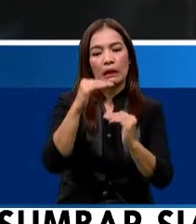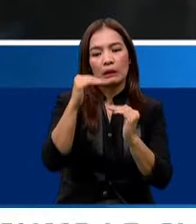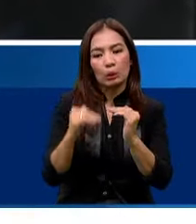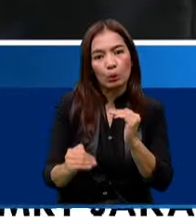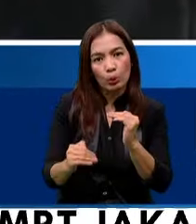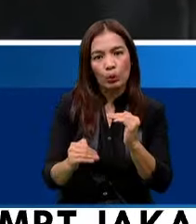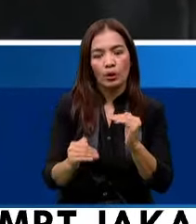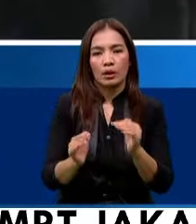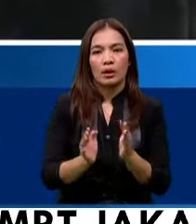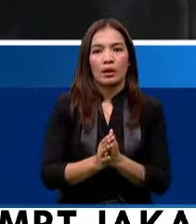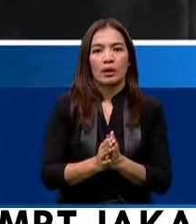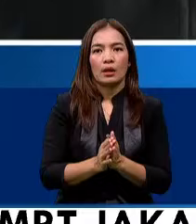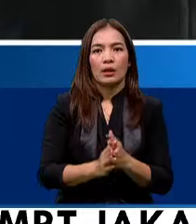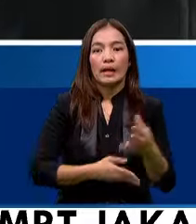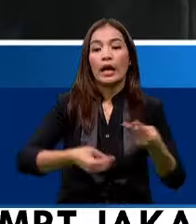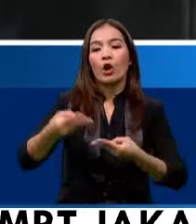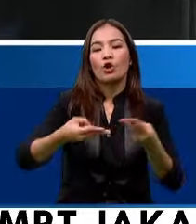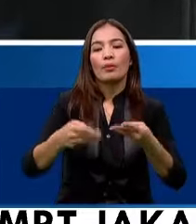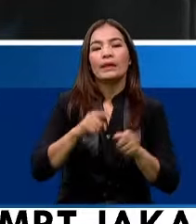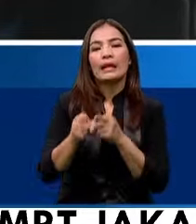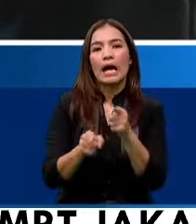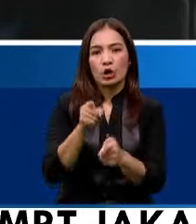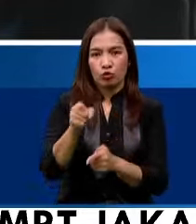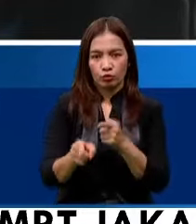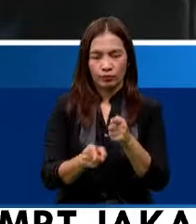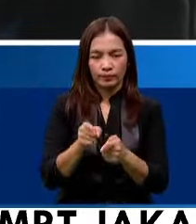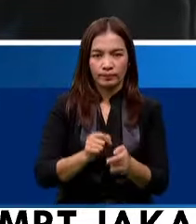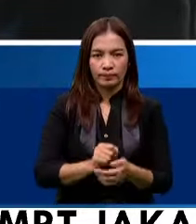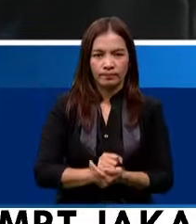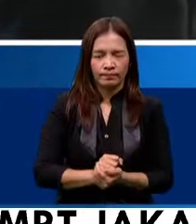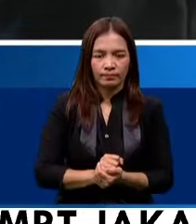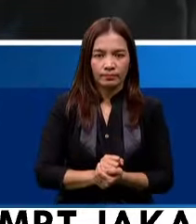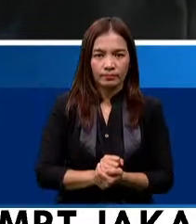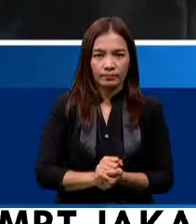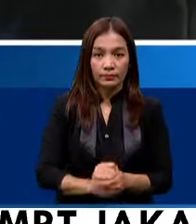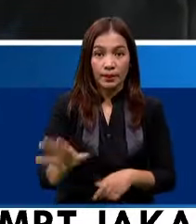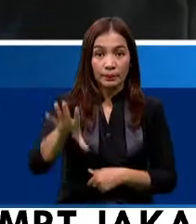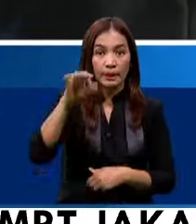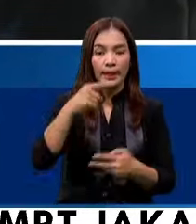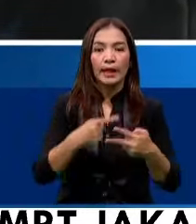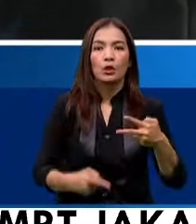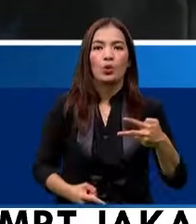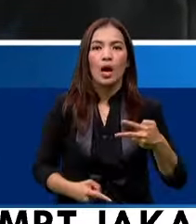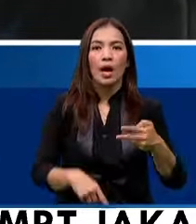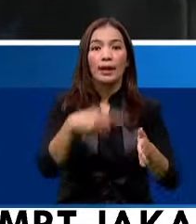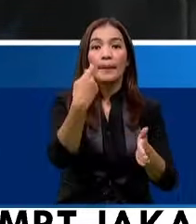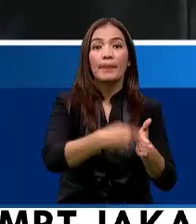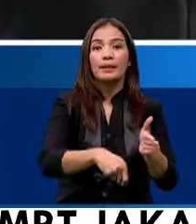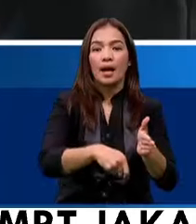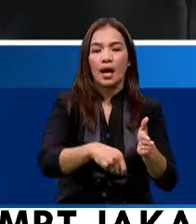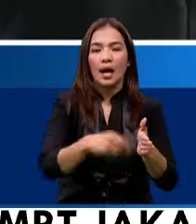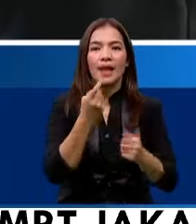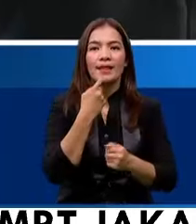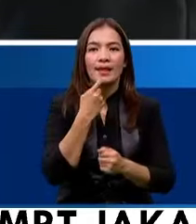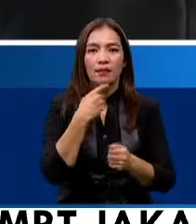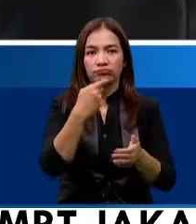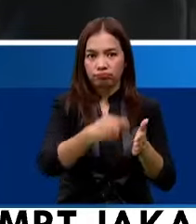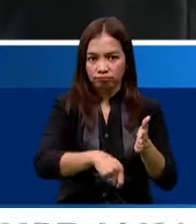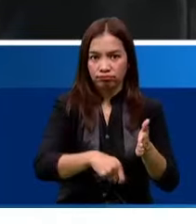kemudian aktivitas transaksi ekonomi akan terganggu Nah jadi sebenarnya pilihan yang kedua lebih kepada peningkatan Ta Ra